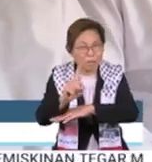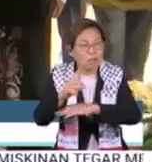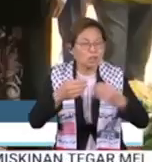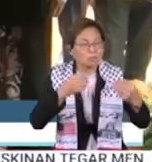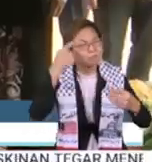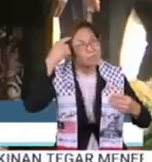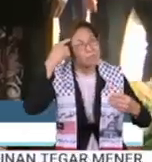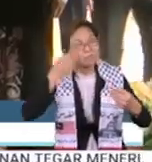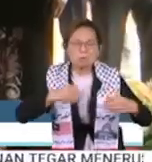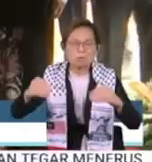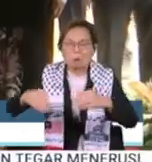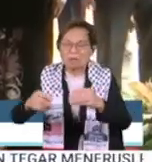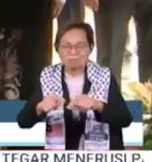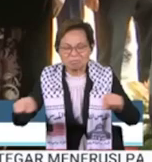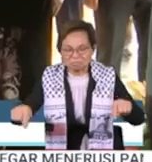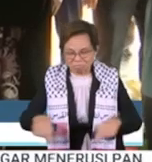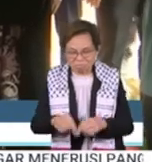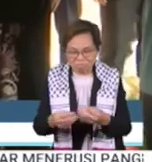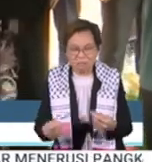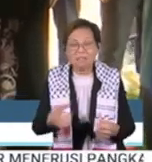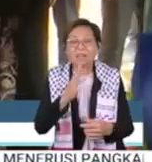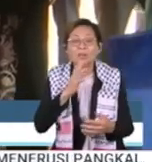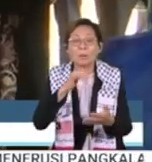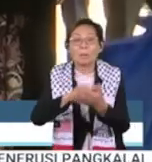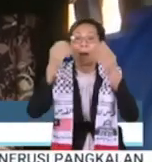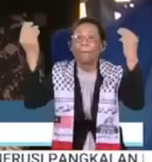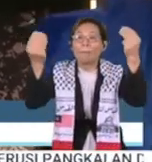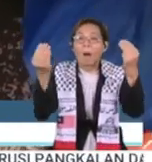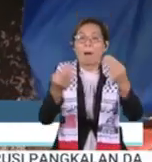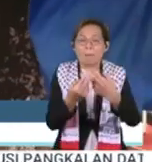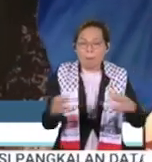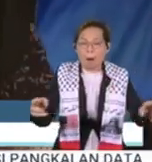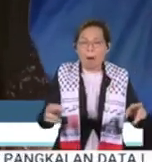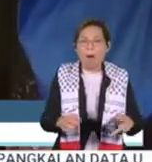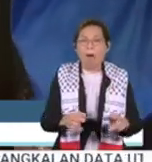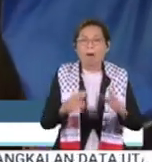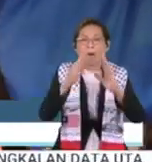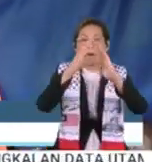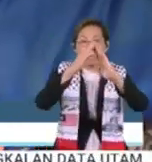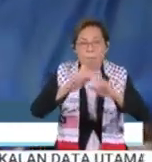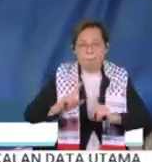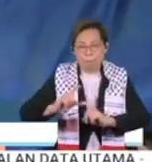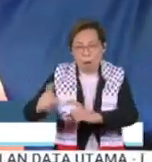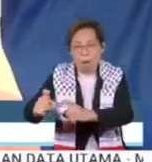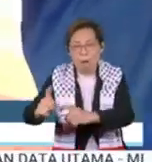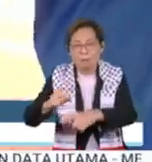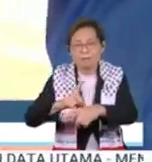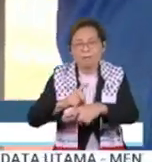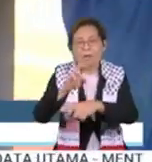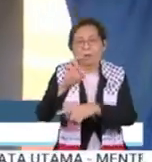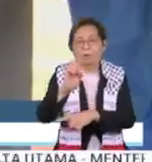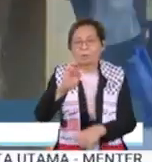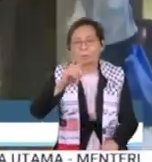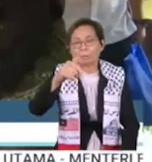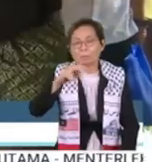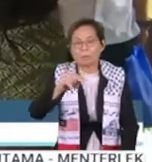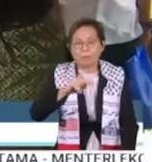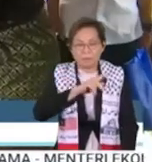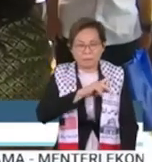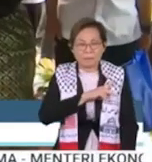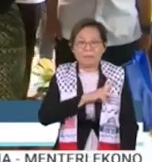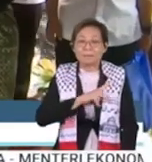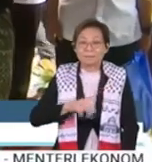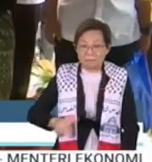jual. Baginda bertitah demikian pada majlis penyempurnaan penyampaian rumah Ru Rasa di Kampung Janglau, Rompin. Al-Sultan Abdullah